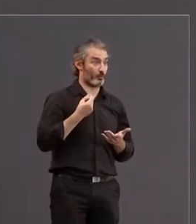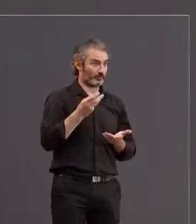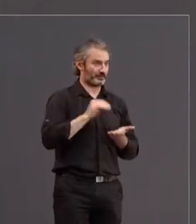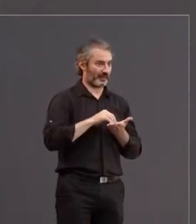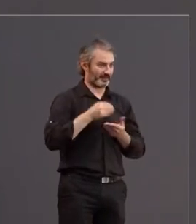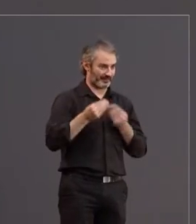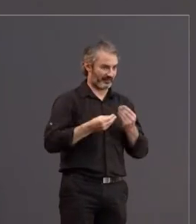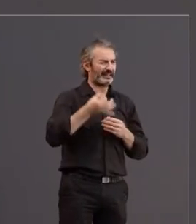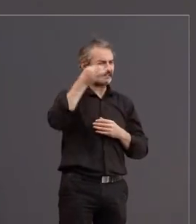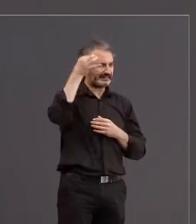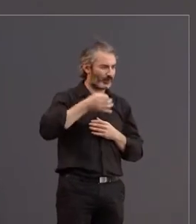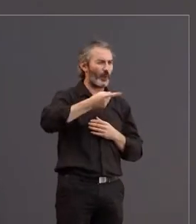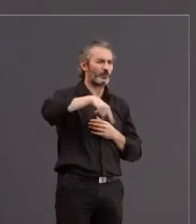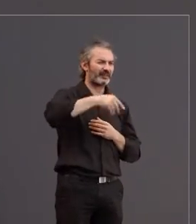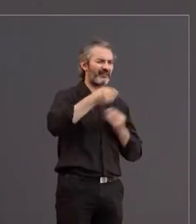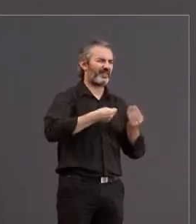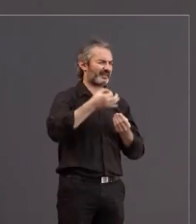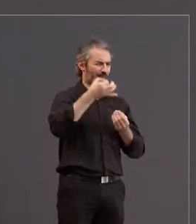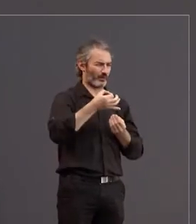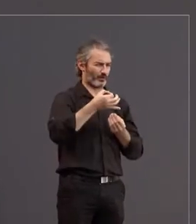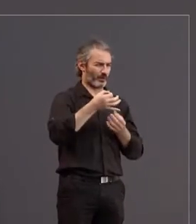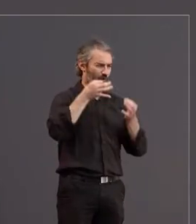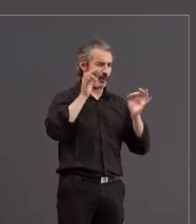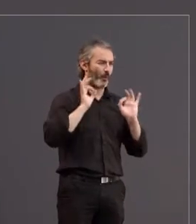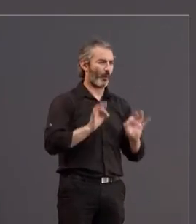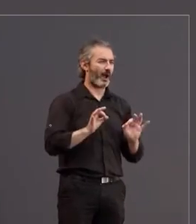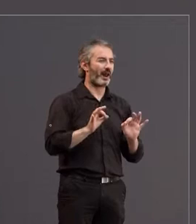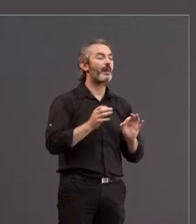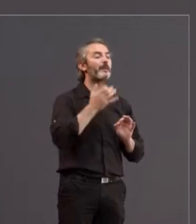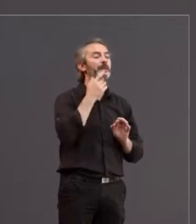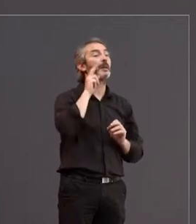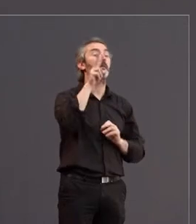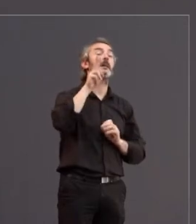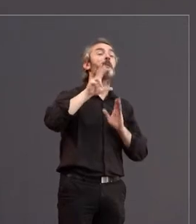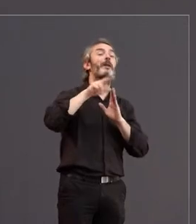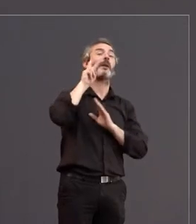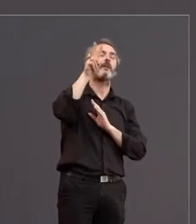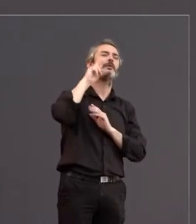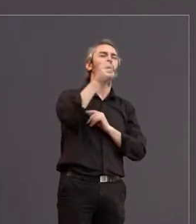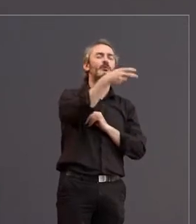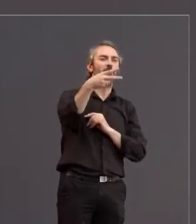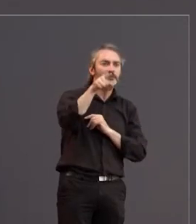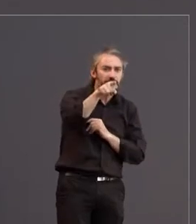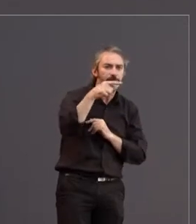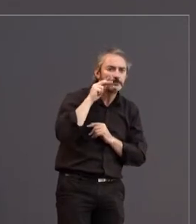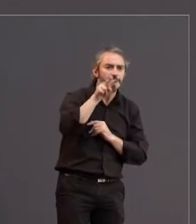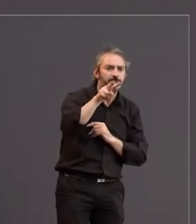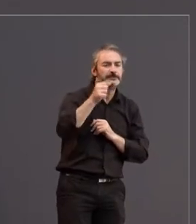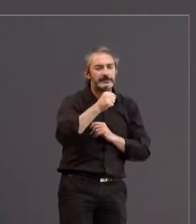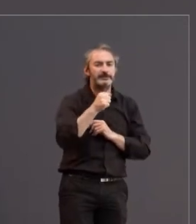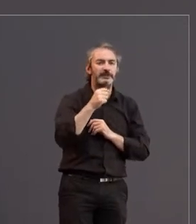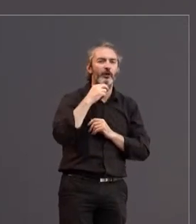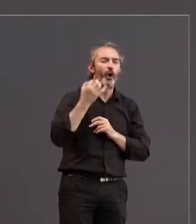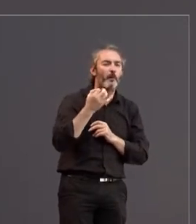que estic convençuda que feu vosaltres també, que és esteu veient, per exemple, una pel·lícula, no? I veieu un subtítol i dius, ai, això com ha de ser,